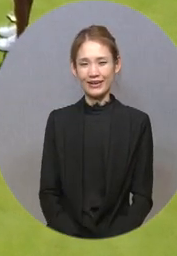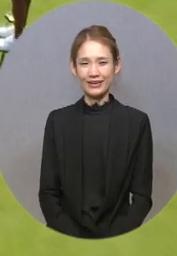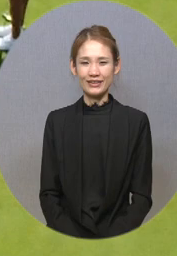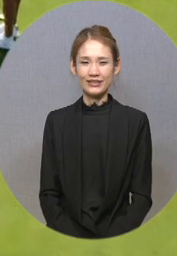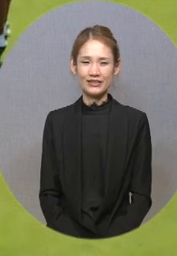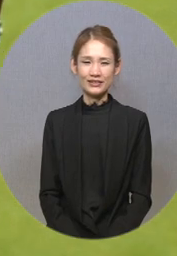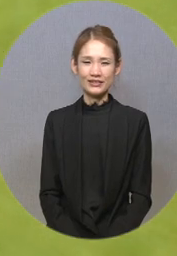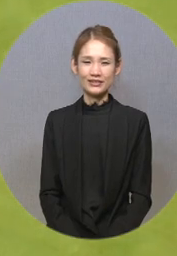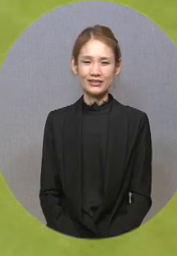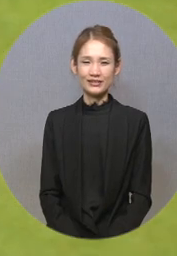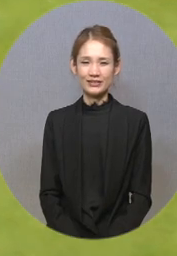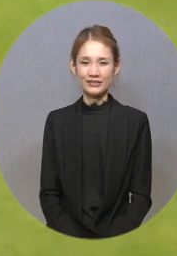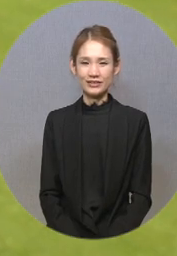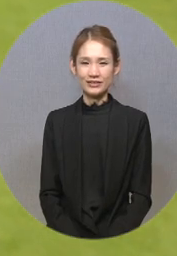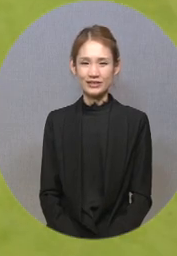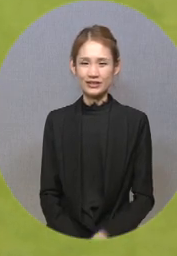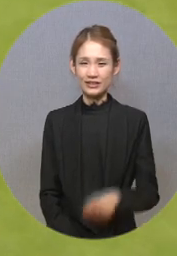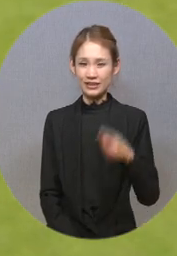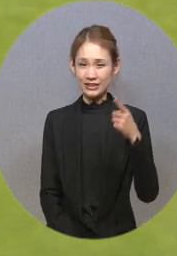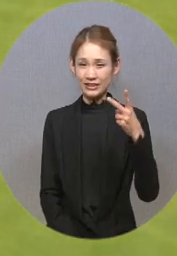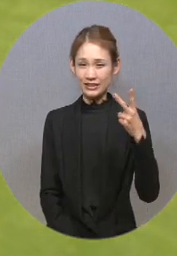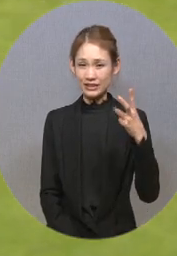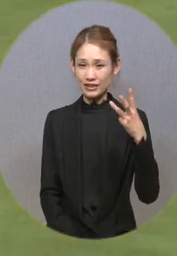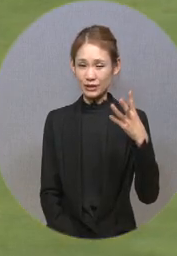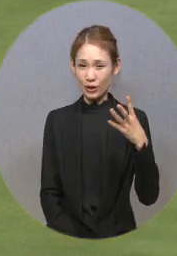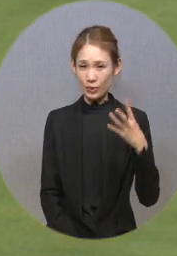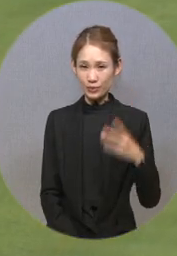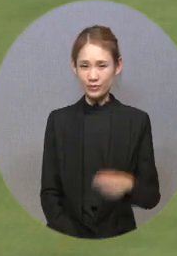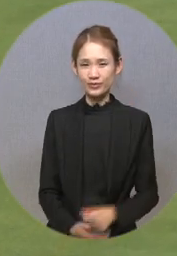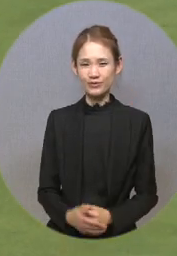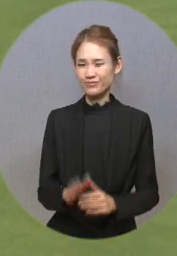나이스. 나이스, 고기인가? 고기는 중요하지 않아. 오.